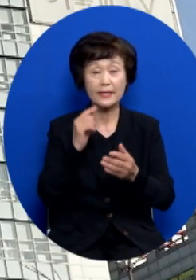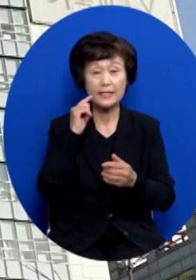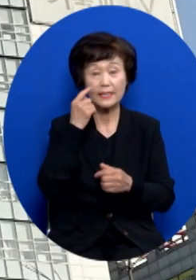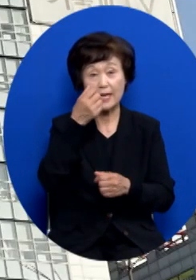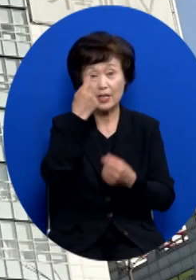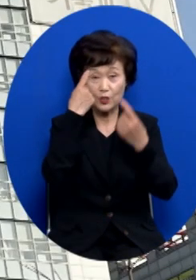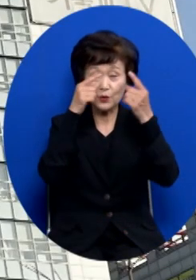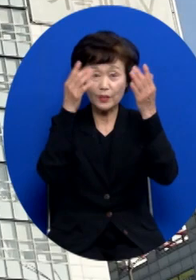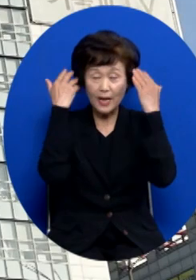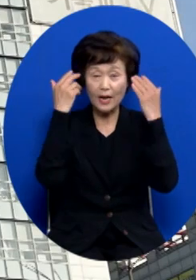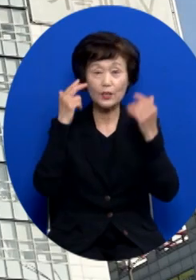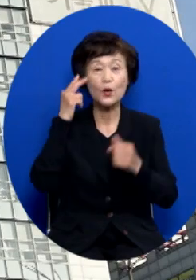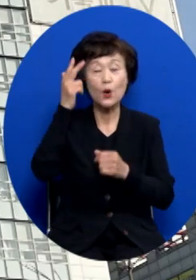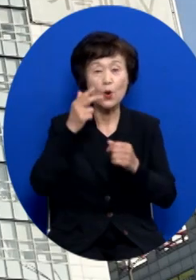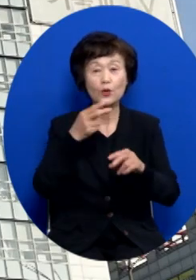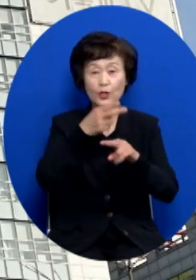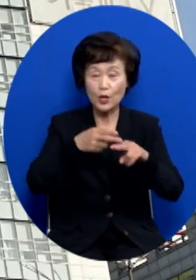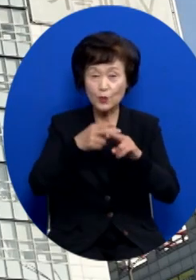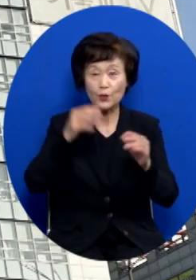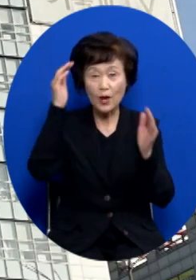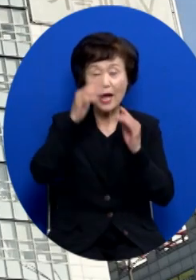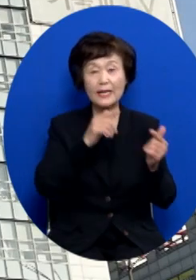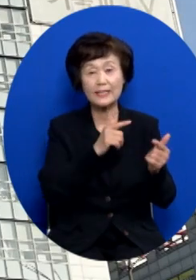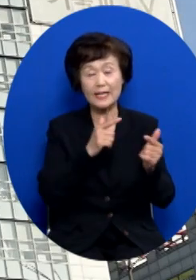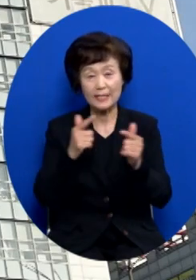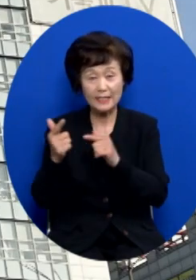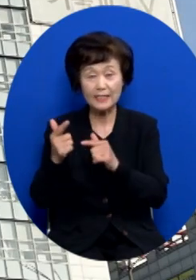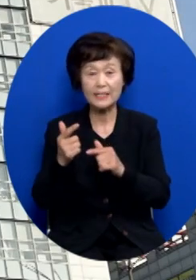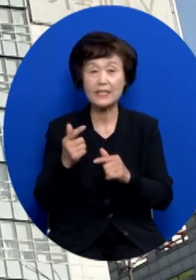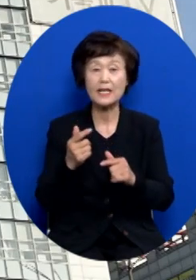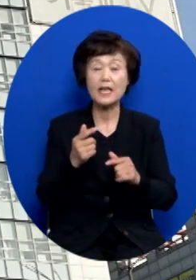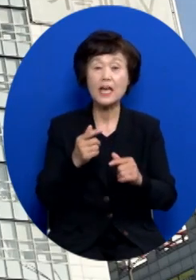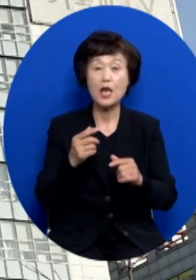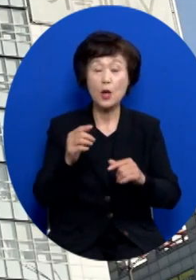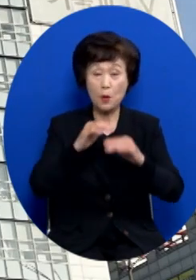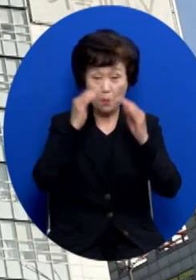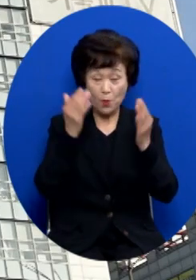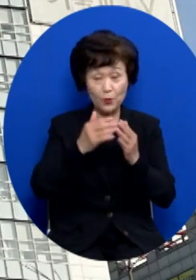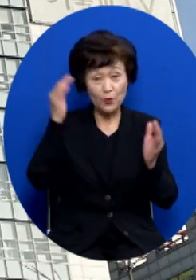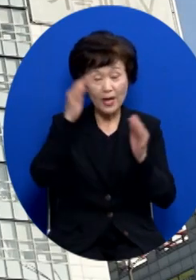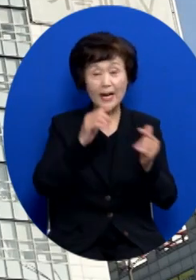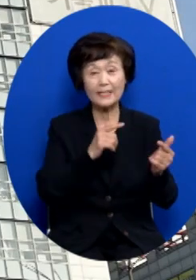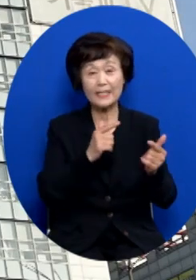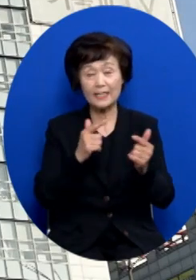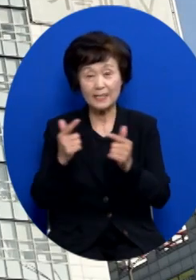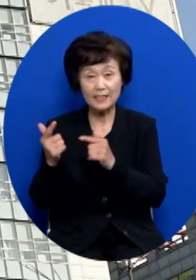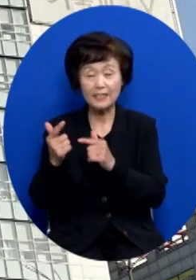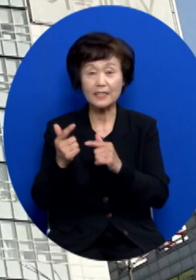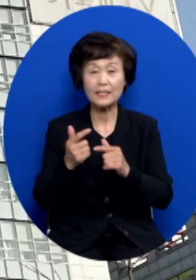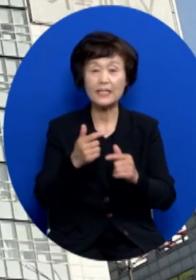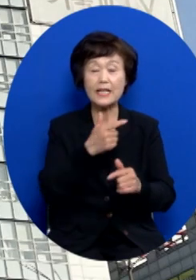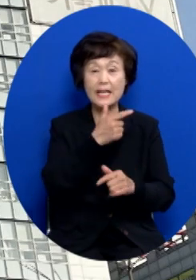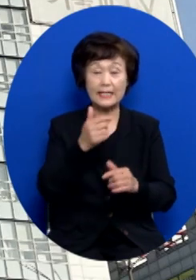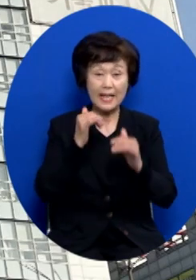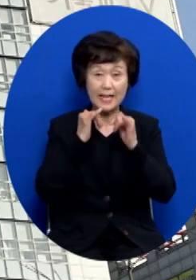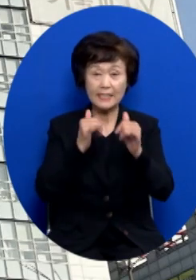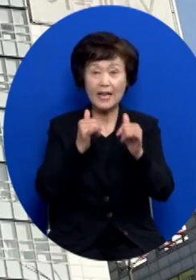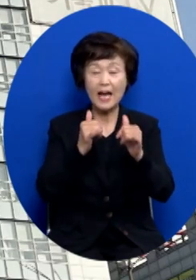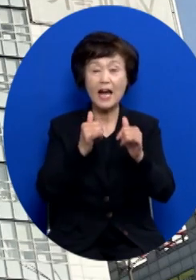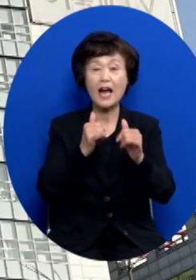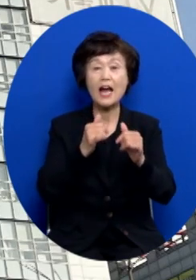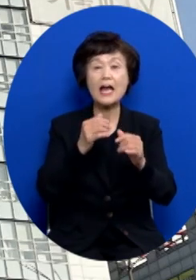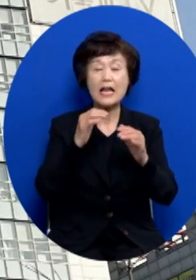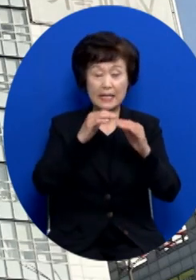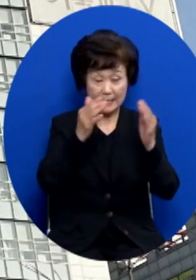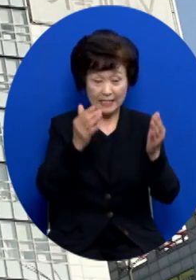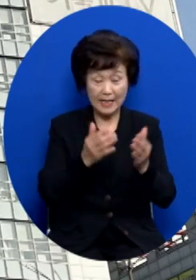백성예술대학교 호텔조리 선수단 30명 전원이 2023 서울 월드푸드 올림픽 요리대회에서 대상인 중소벤처기업부